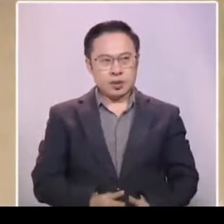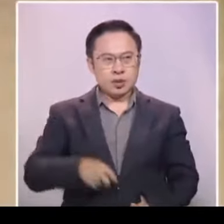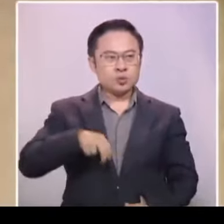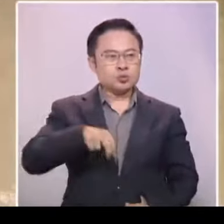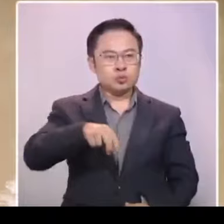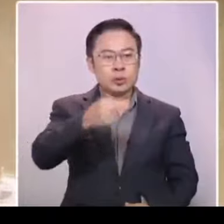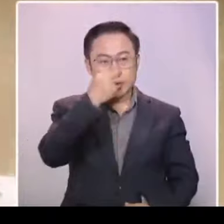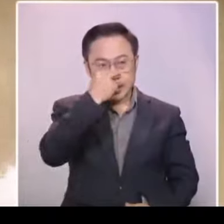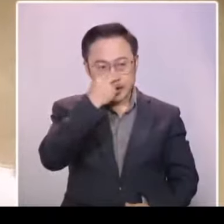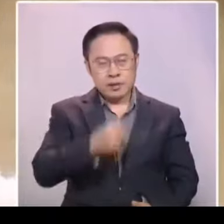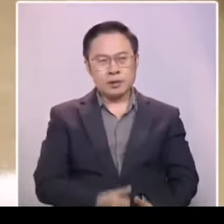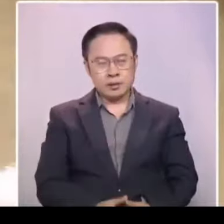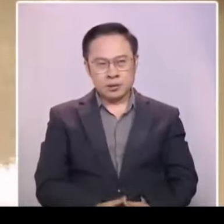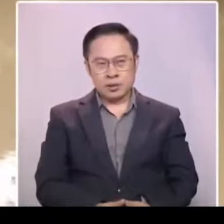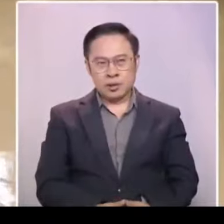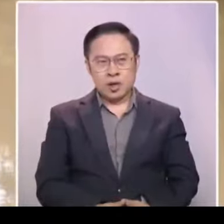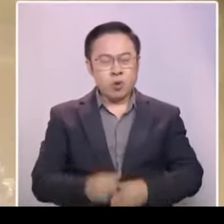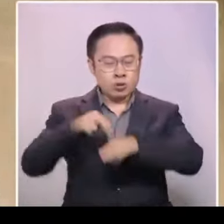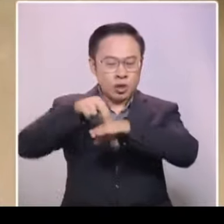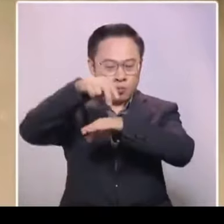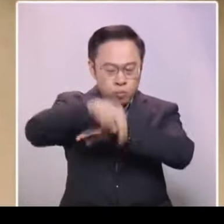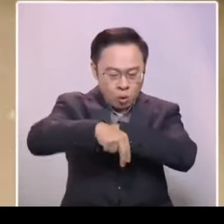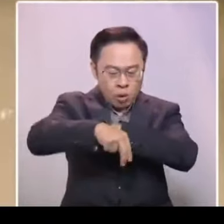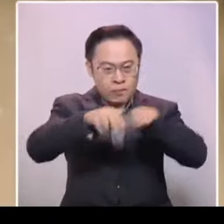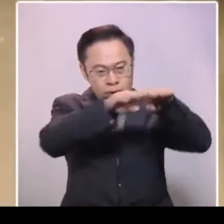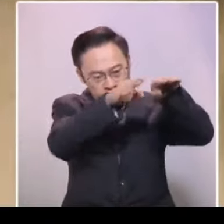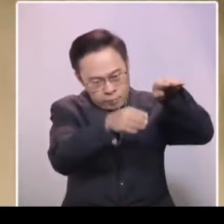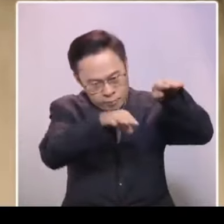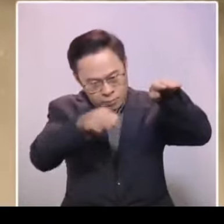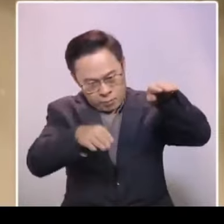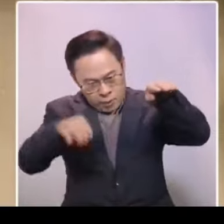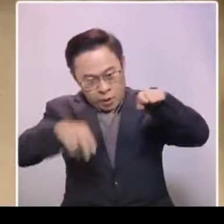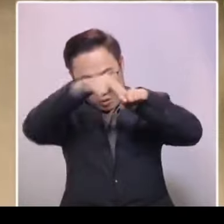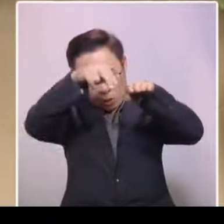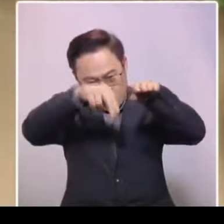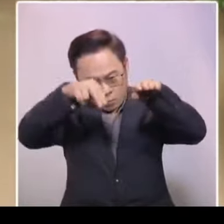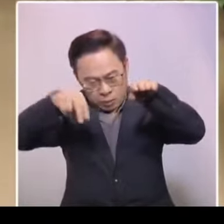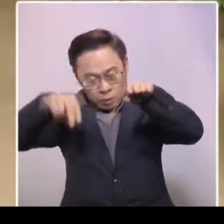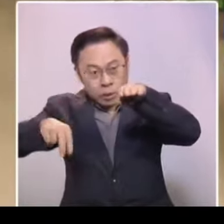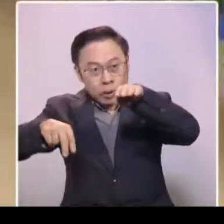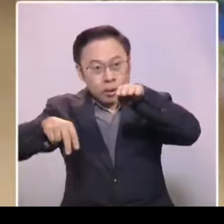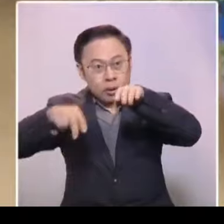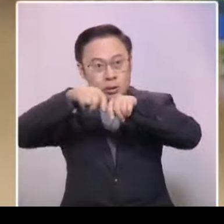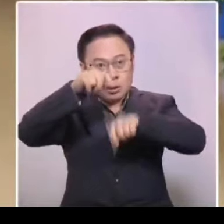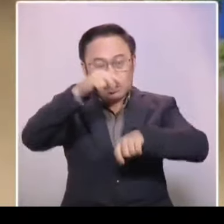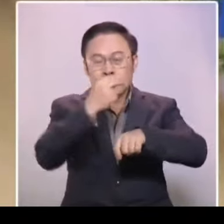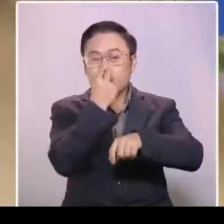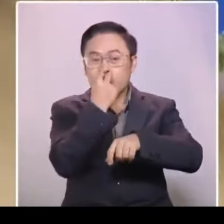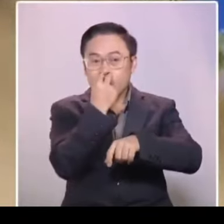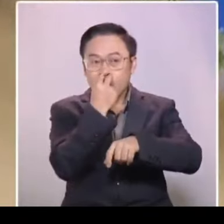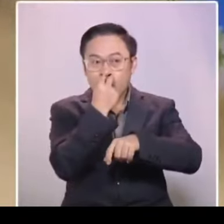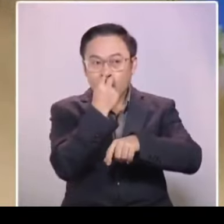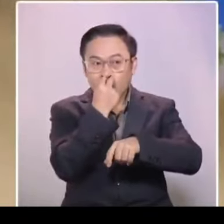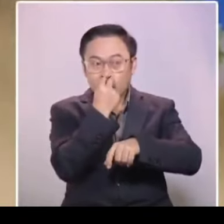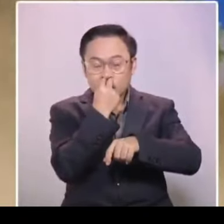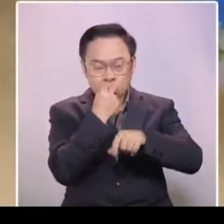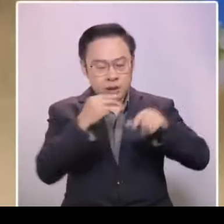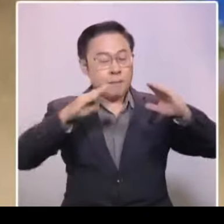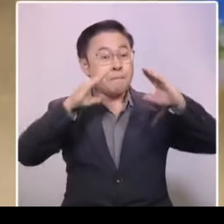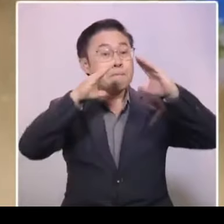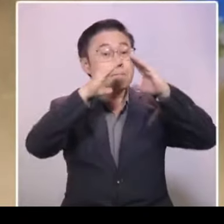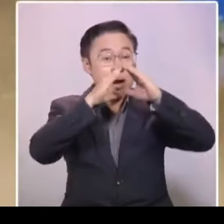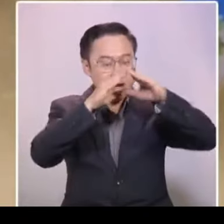เนี่ยค่ะใช่แล้วบางทีลงจากประตูบ้านเป็นบันไดลงมาอีกอ่ะท่วมสูงขึ้นมากว่าเดิมอีกโอ้โหนี่กลายเป็นว่าสถานการน้ำป่าในพื้นที่ตอนนี้